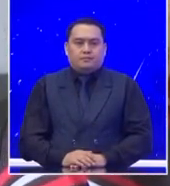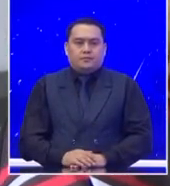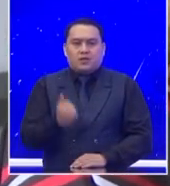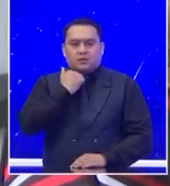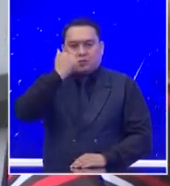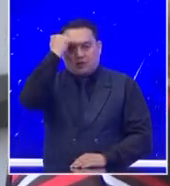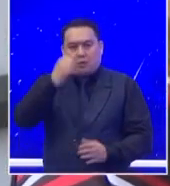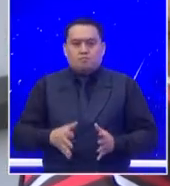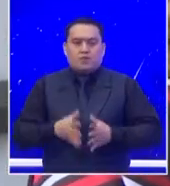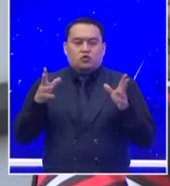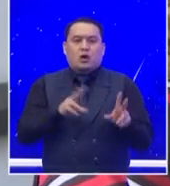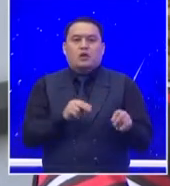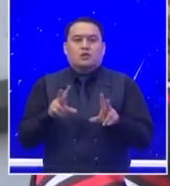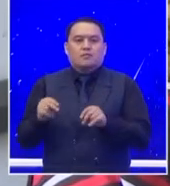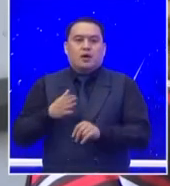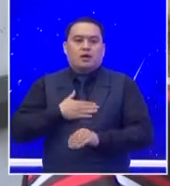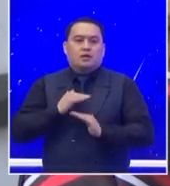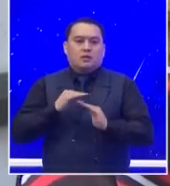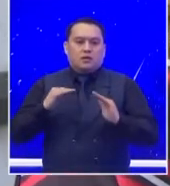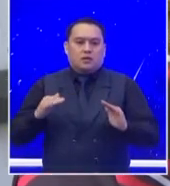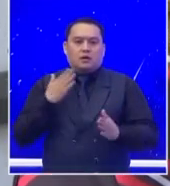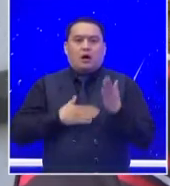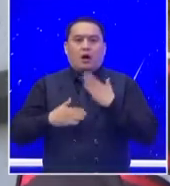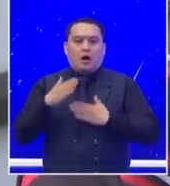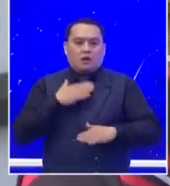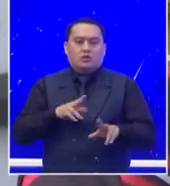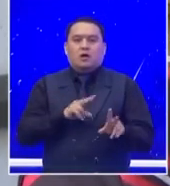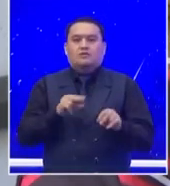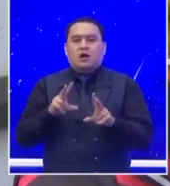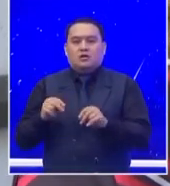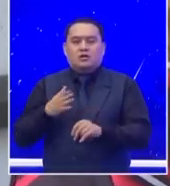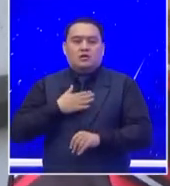Спасибо большое, что осчастливили нас. Мои дети так рады. Они сияют от счастья.